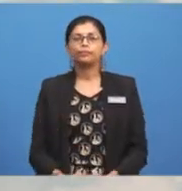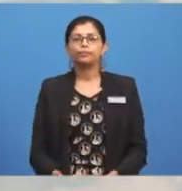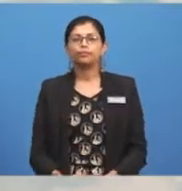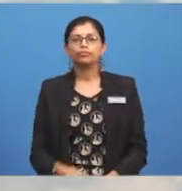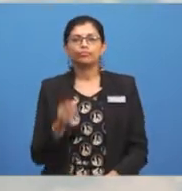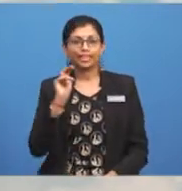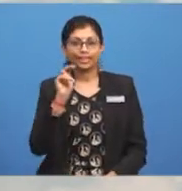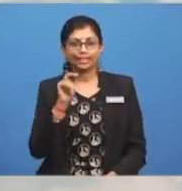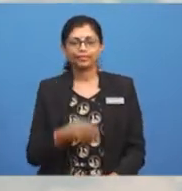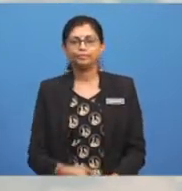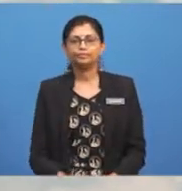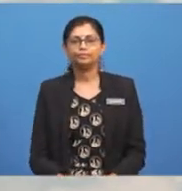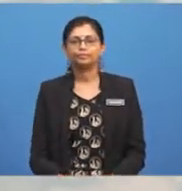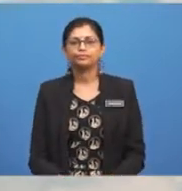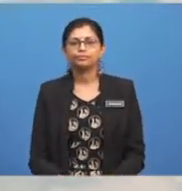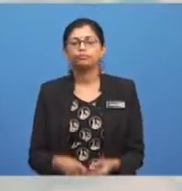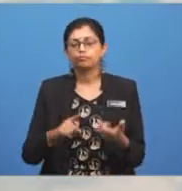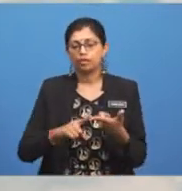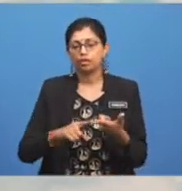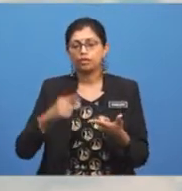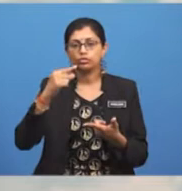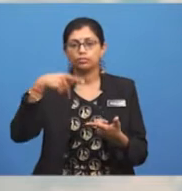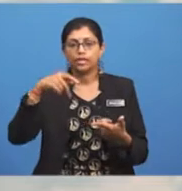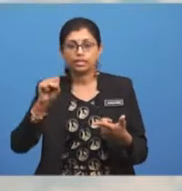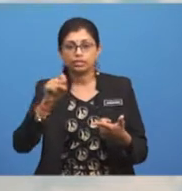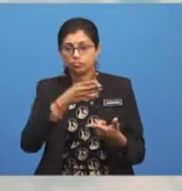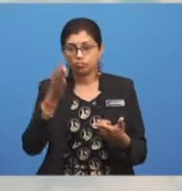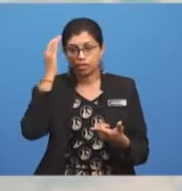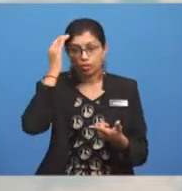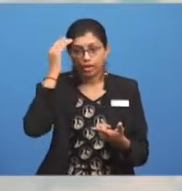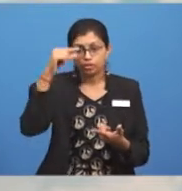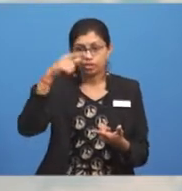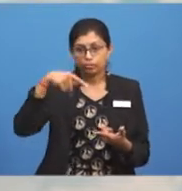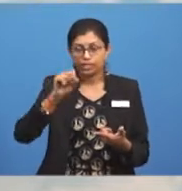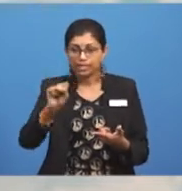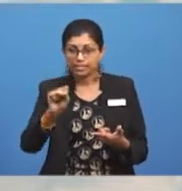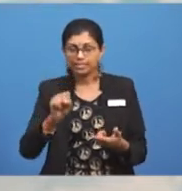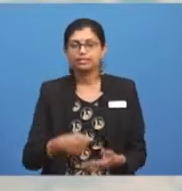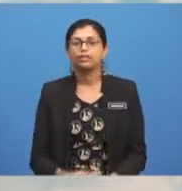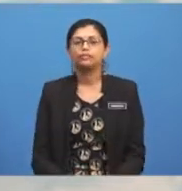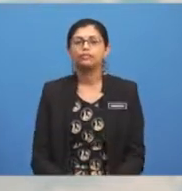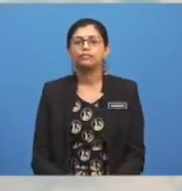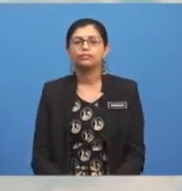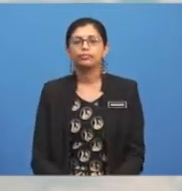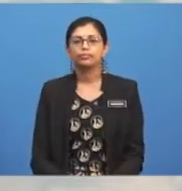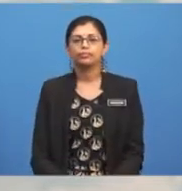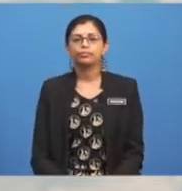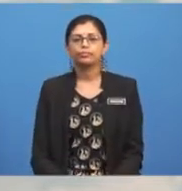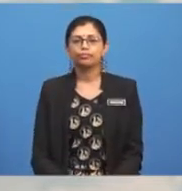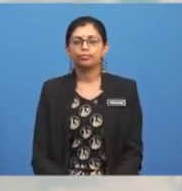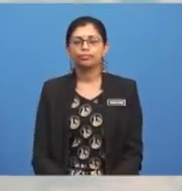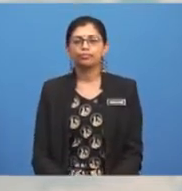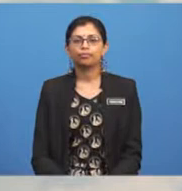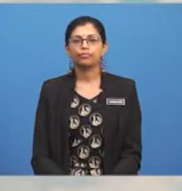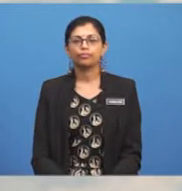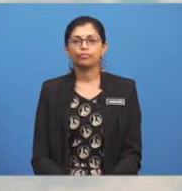satelit geopagon pula digunakan untuk tujuan GPS. Cikgu rasa ramai murid-murid tahu apakah